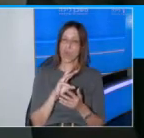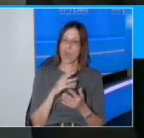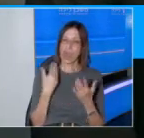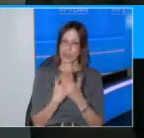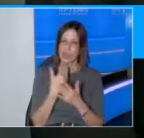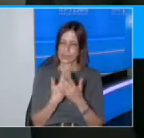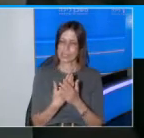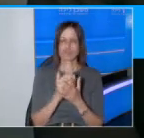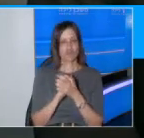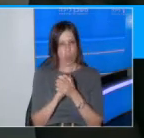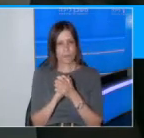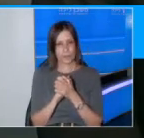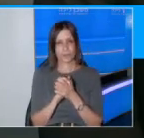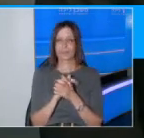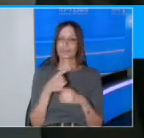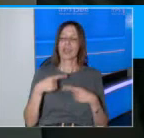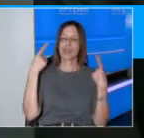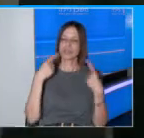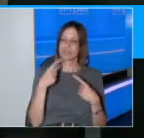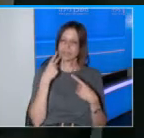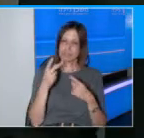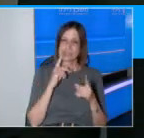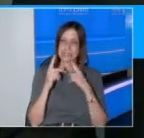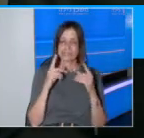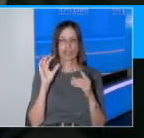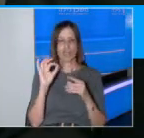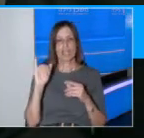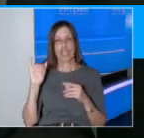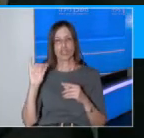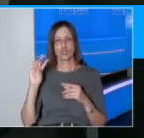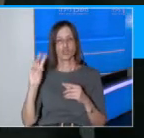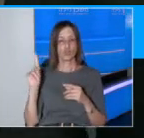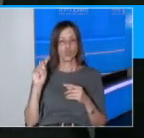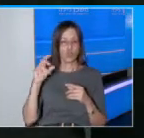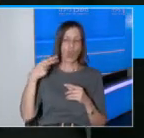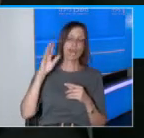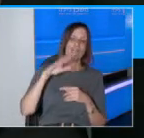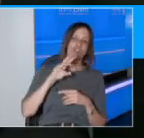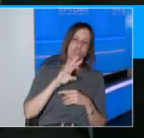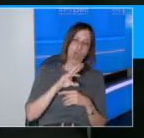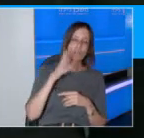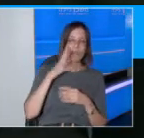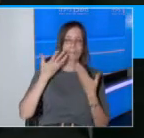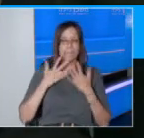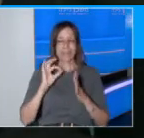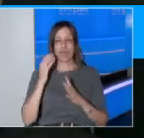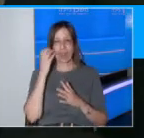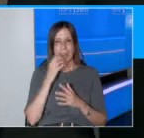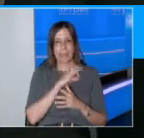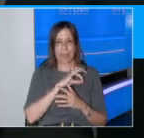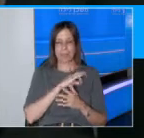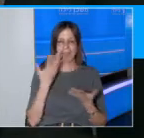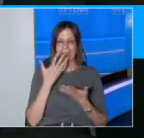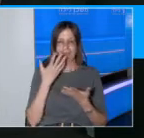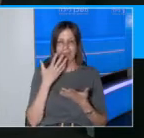היי, ערב טוב. אז כאמור, היום נחשפנו לשיחות בין ישועה לשלום וגם לבנו של ליברמן. איך